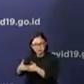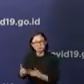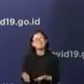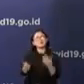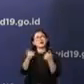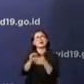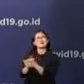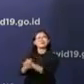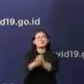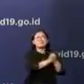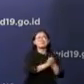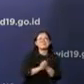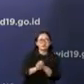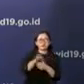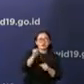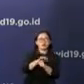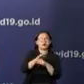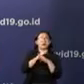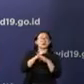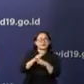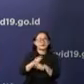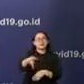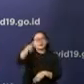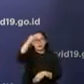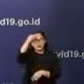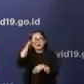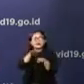kita bersatu melawan coffee 19 dengan pengetahuan yang sesuai dan Respon yang tepat